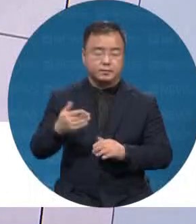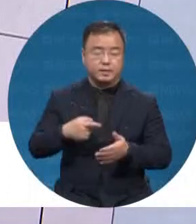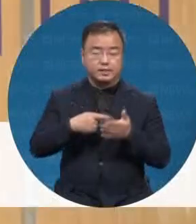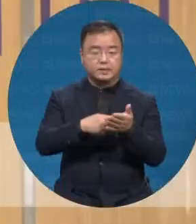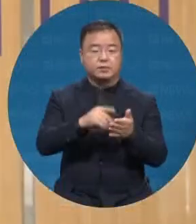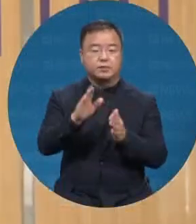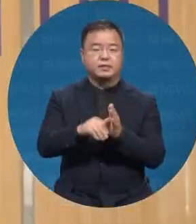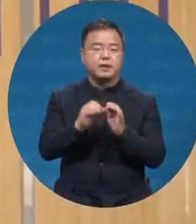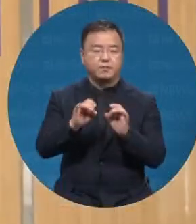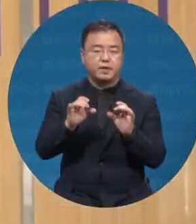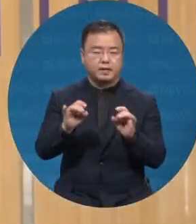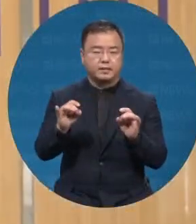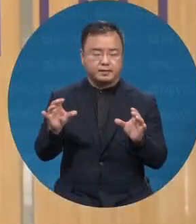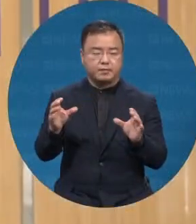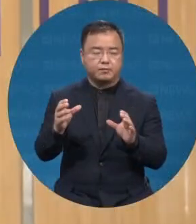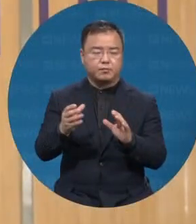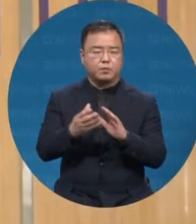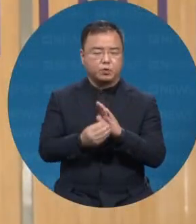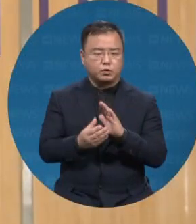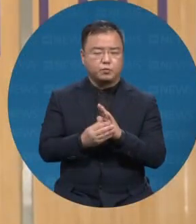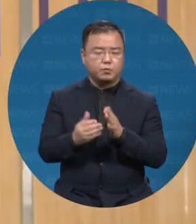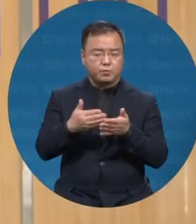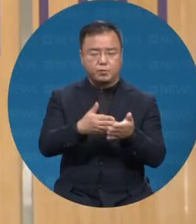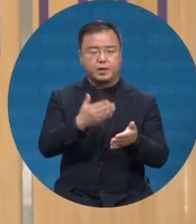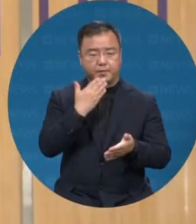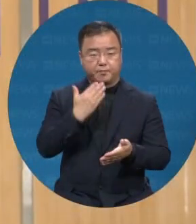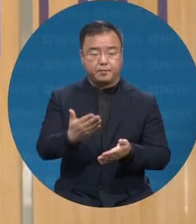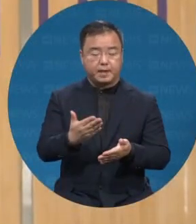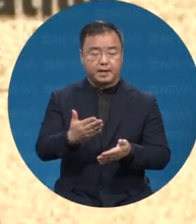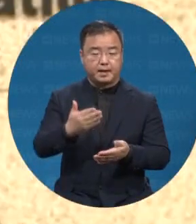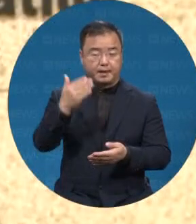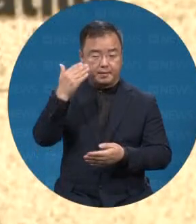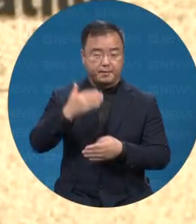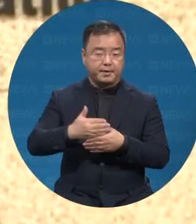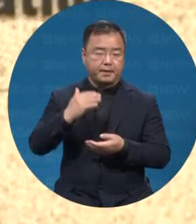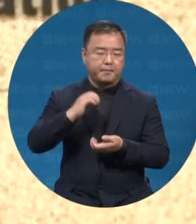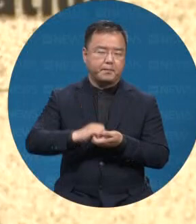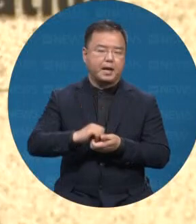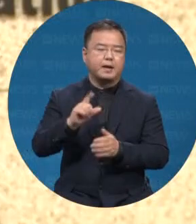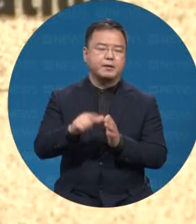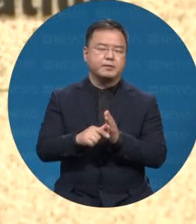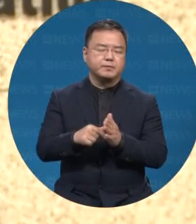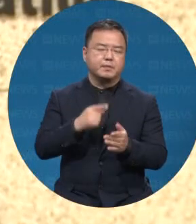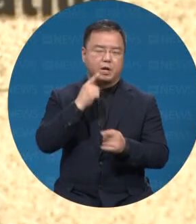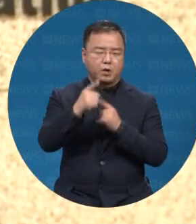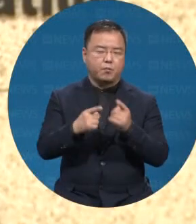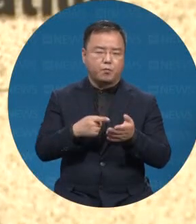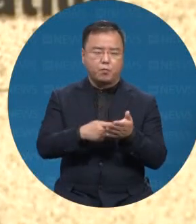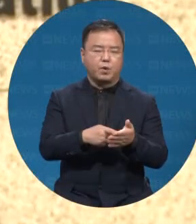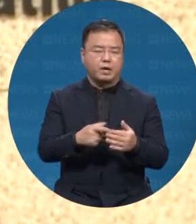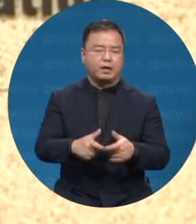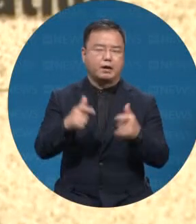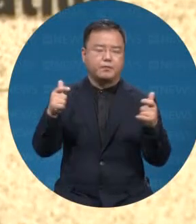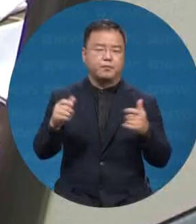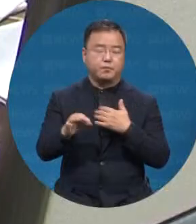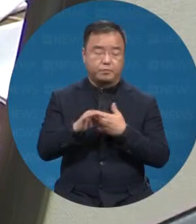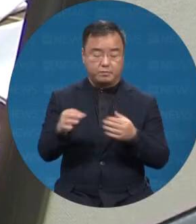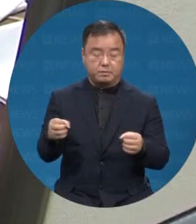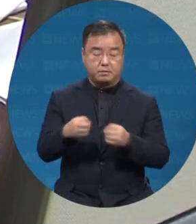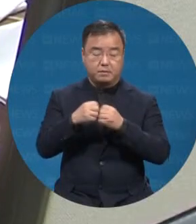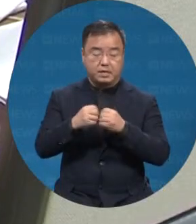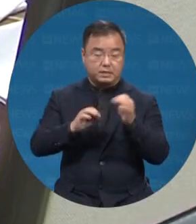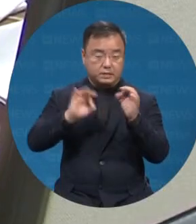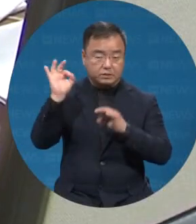있습니다 한국 대학교육협의인 원서접수 마감 시간에 사용자 접속이 폭주하면 접속이 지연되거나 실수할 수